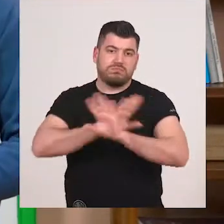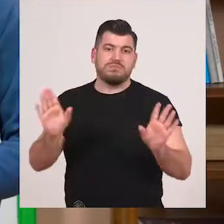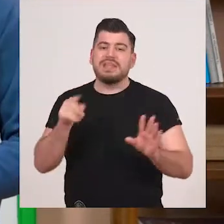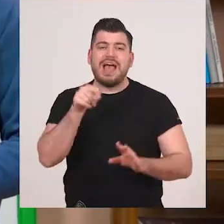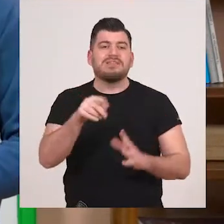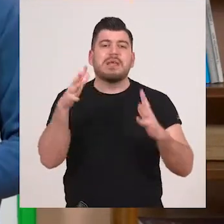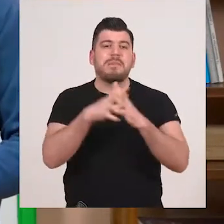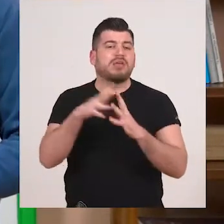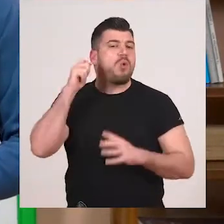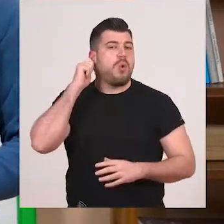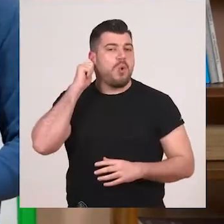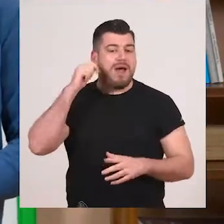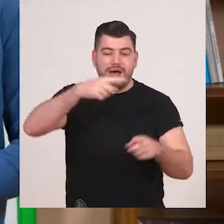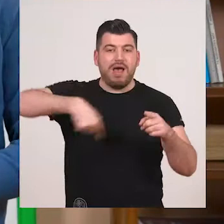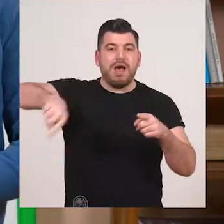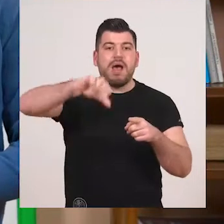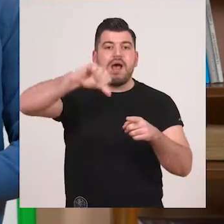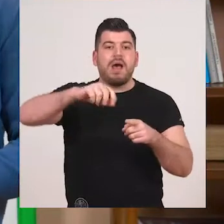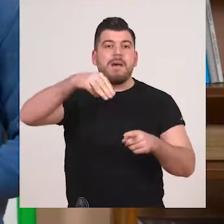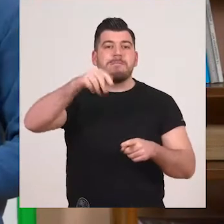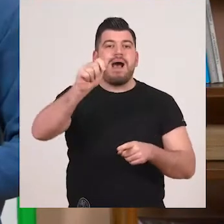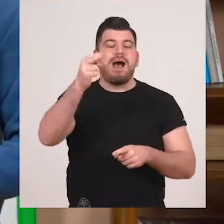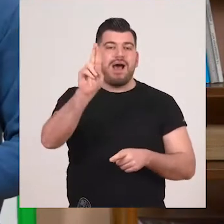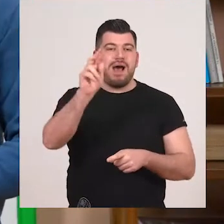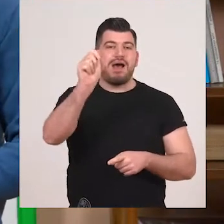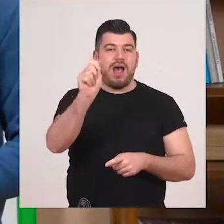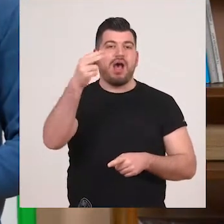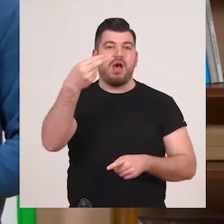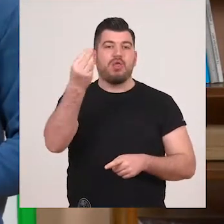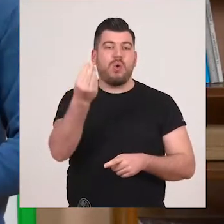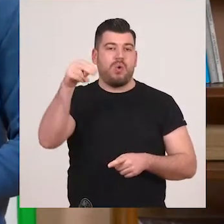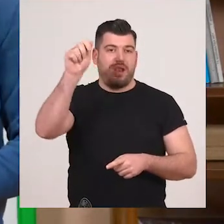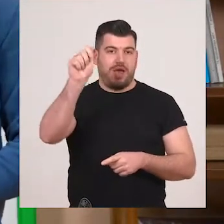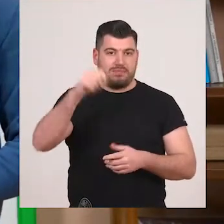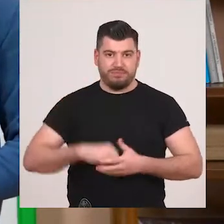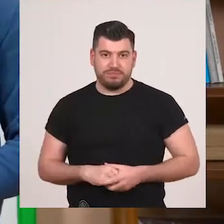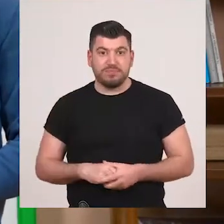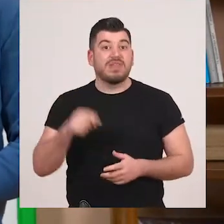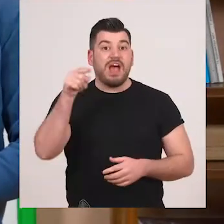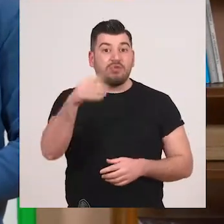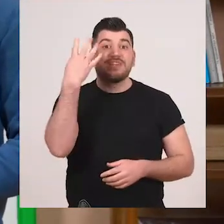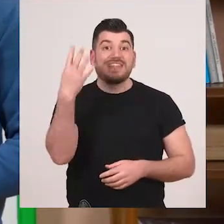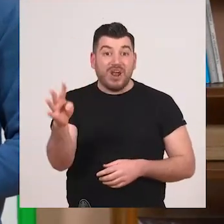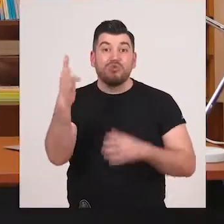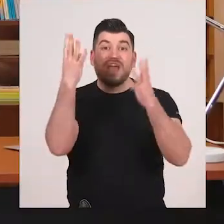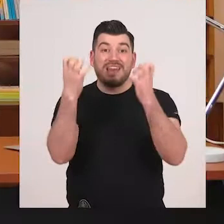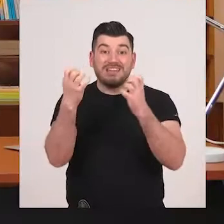Μαραθώνα. Τη μάχη του Μαραθώνα η οποία έγινε το 490